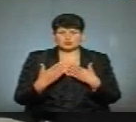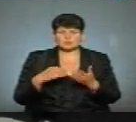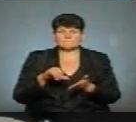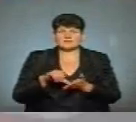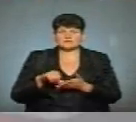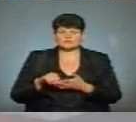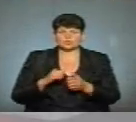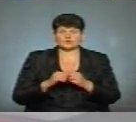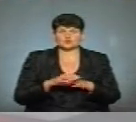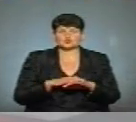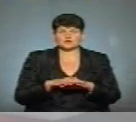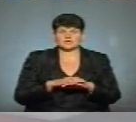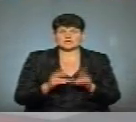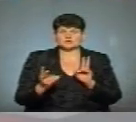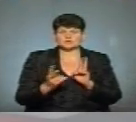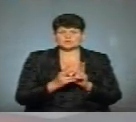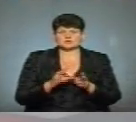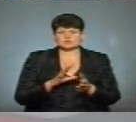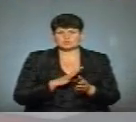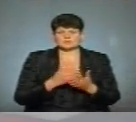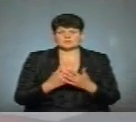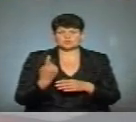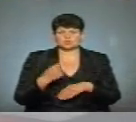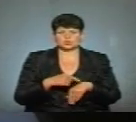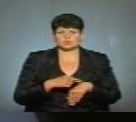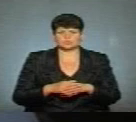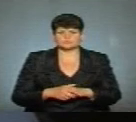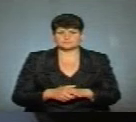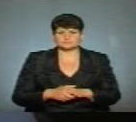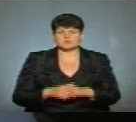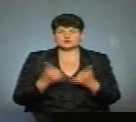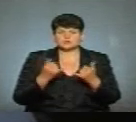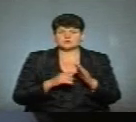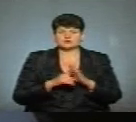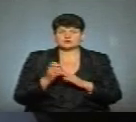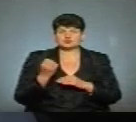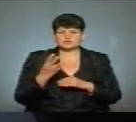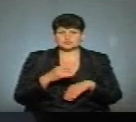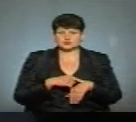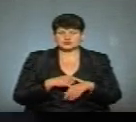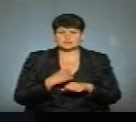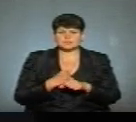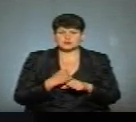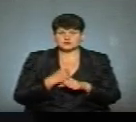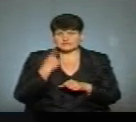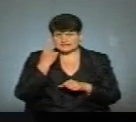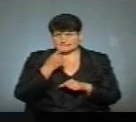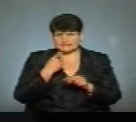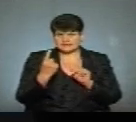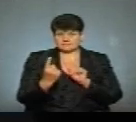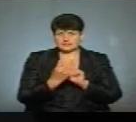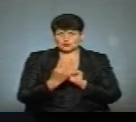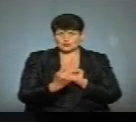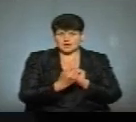представнику від кожного ринку. Зустріч тривала близько години. Сьогодні, починаючи з 14 години, ми працюємо індивідуально з